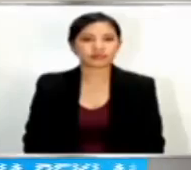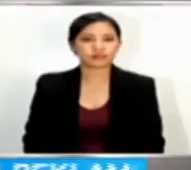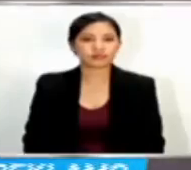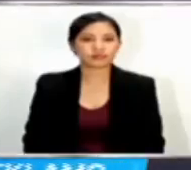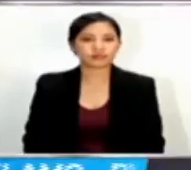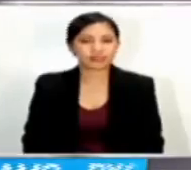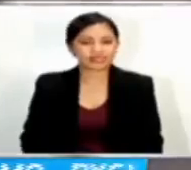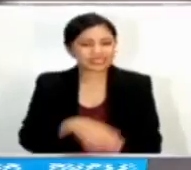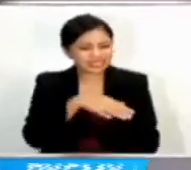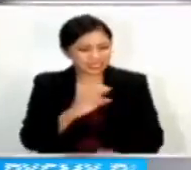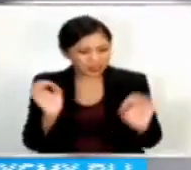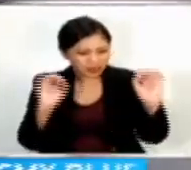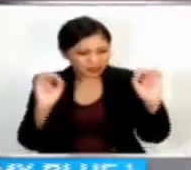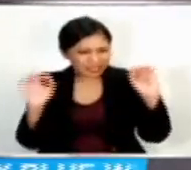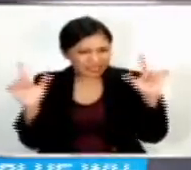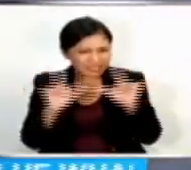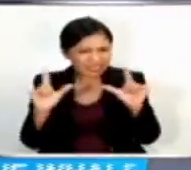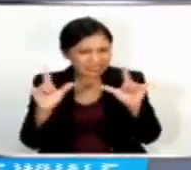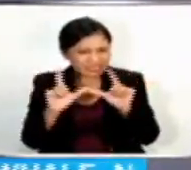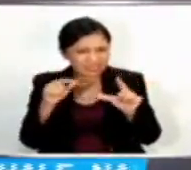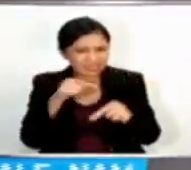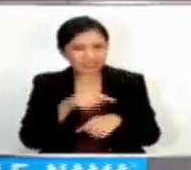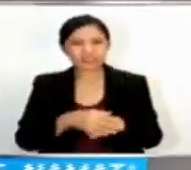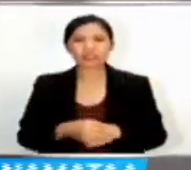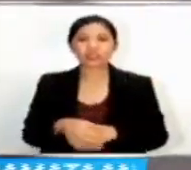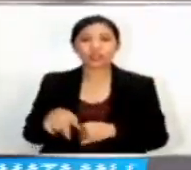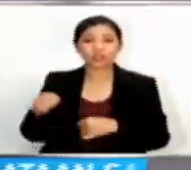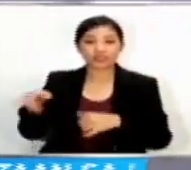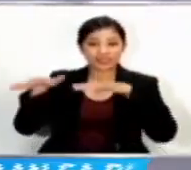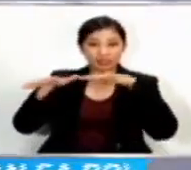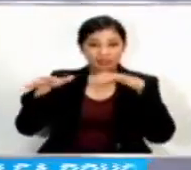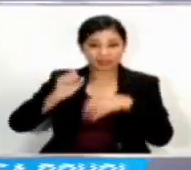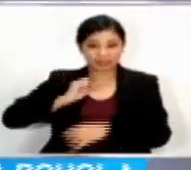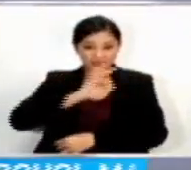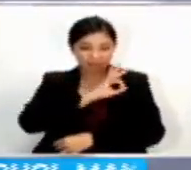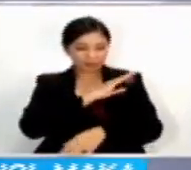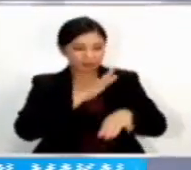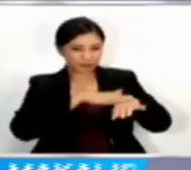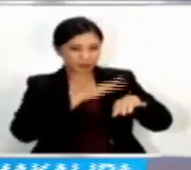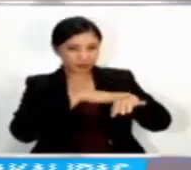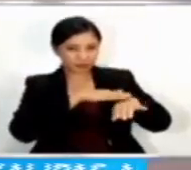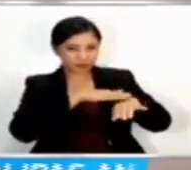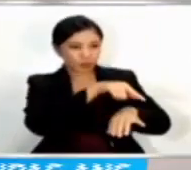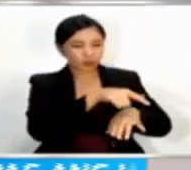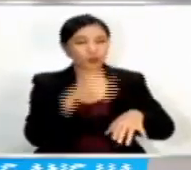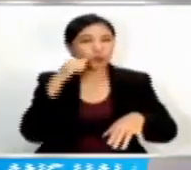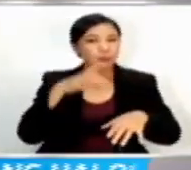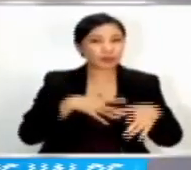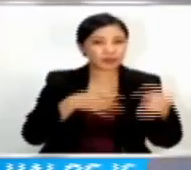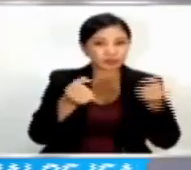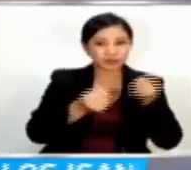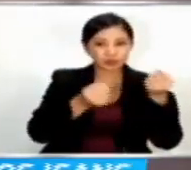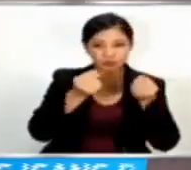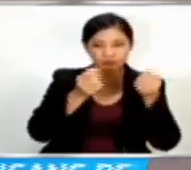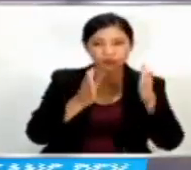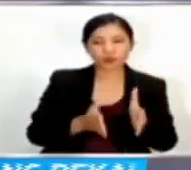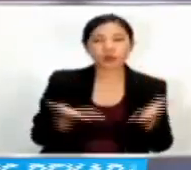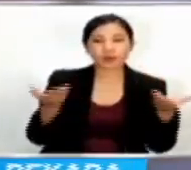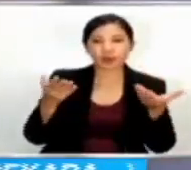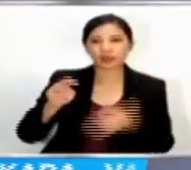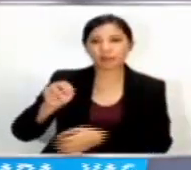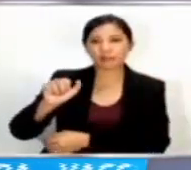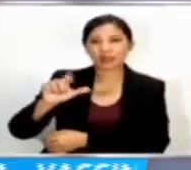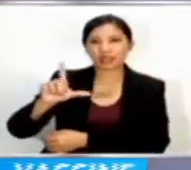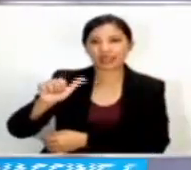Ganito na ang pakiusap ng traffic enforcer sa sinisitang babae sa Osmeña Highway Corner Estrada Street sa Malate, Maynila. Yun nga lang